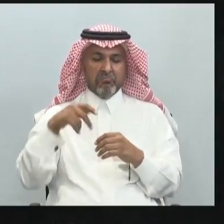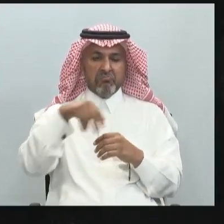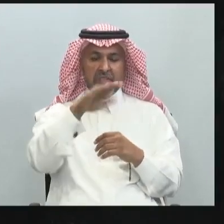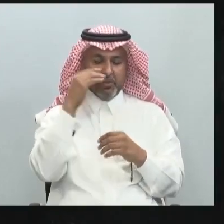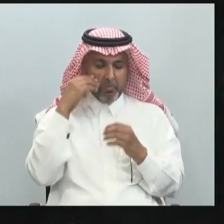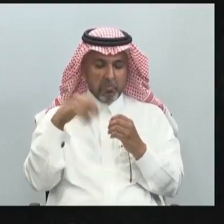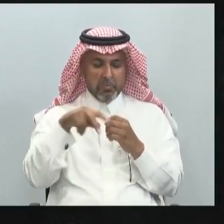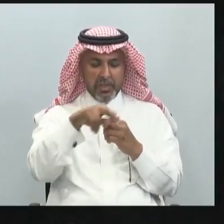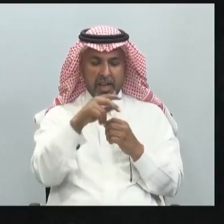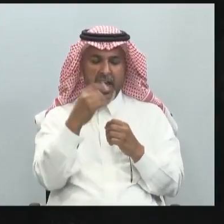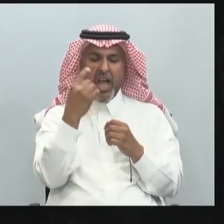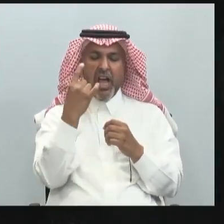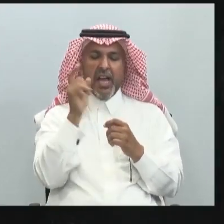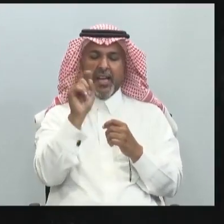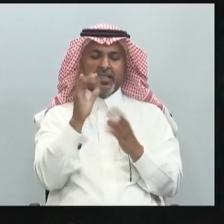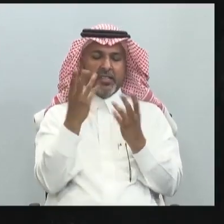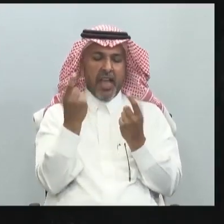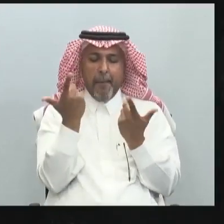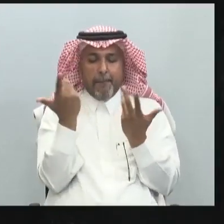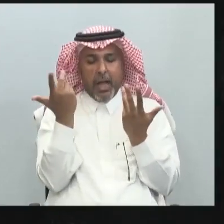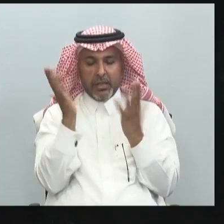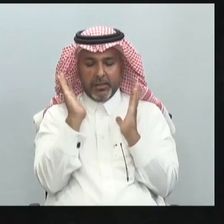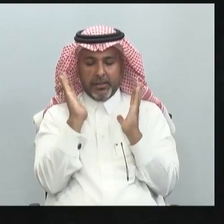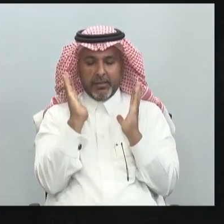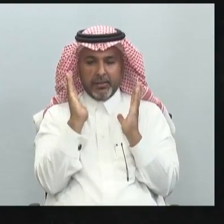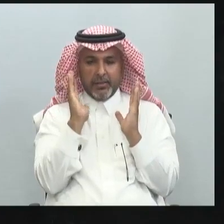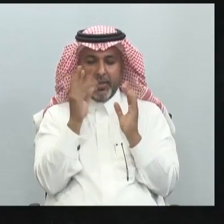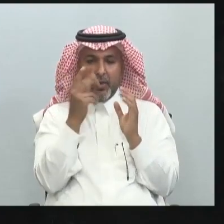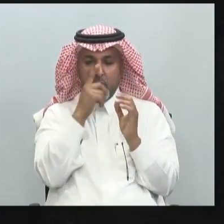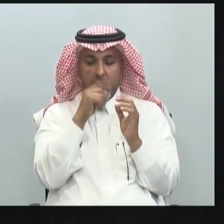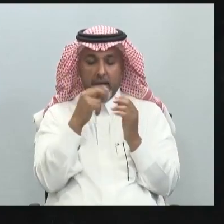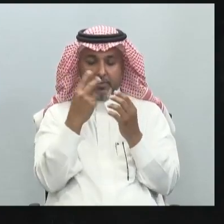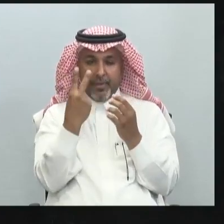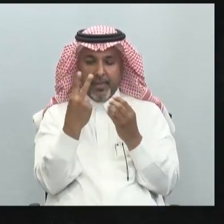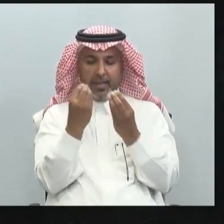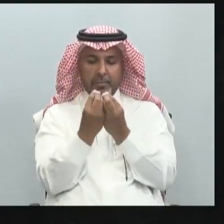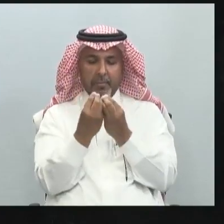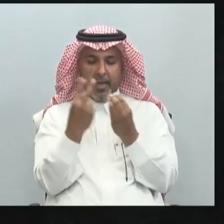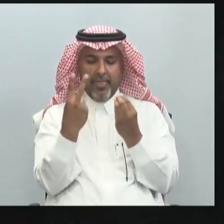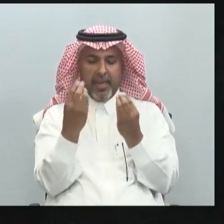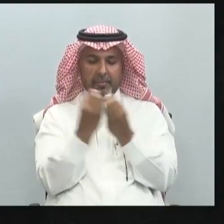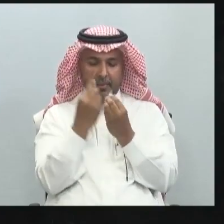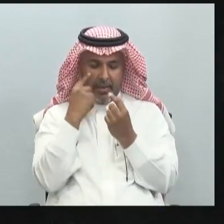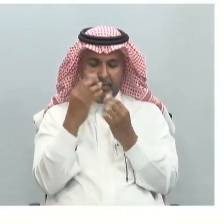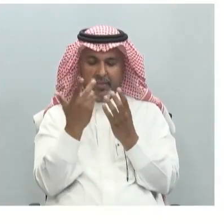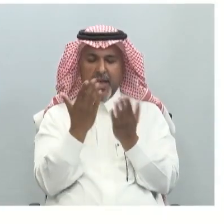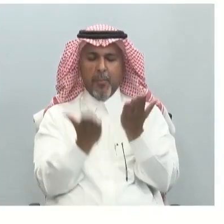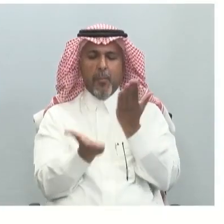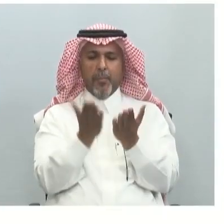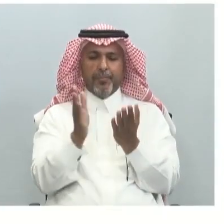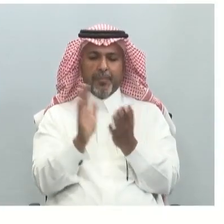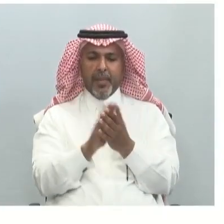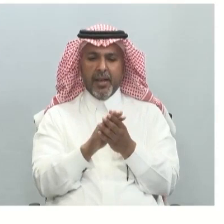يمكن غادر عشر مجموعات يعني كلهم غادروا يمكن غادروا اقل من عشره اذا كم بيكون الموجودين